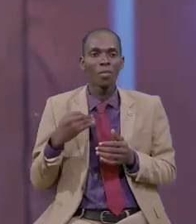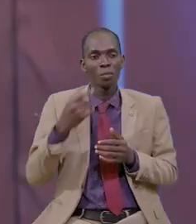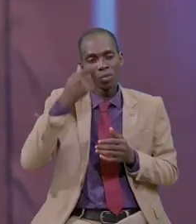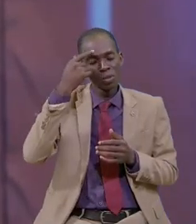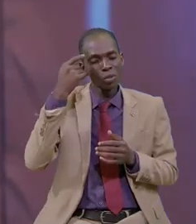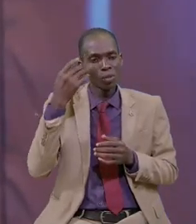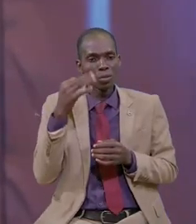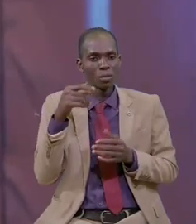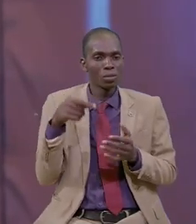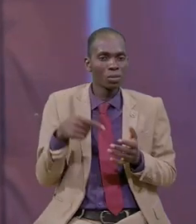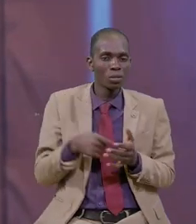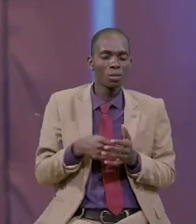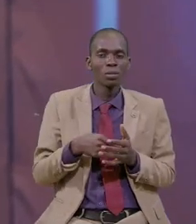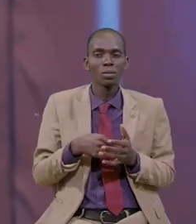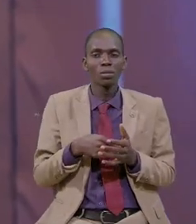telle autre satisfaction.